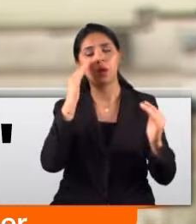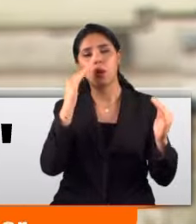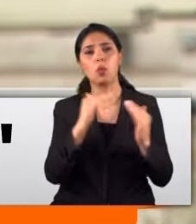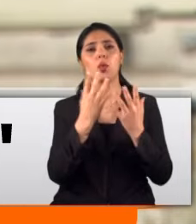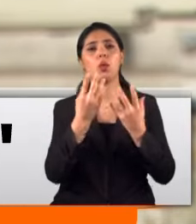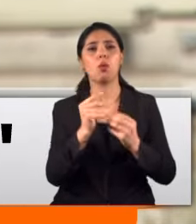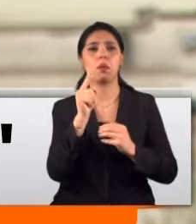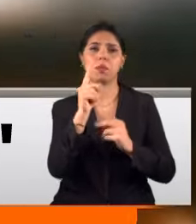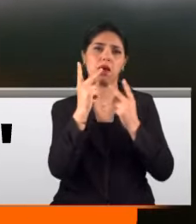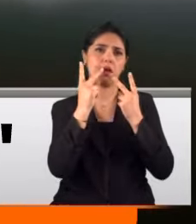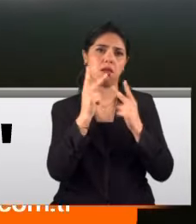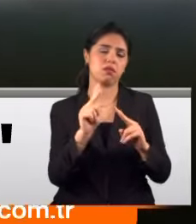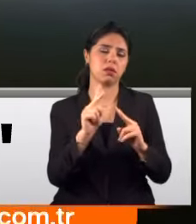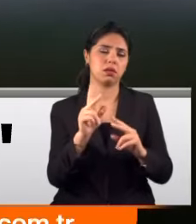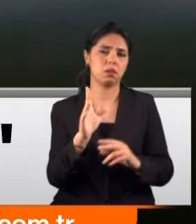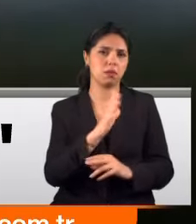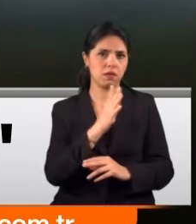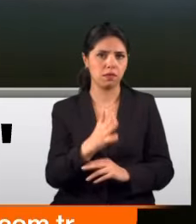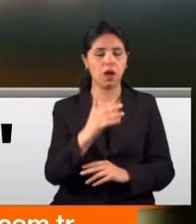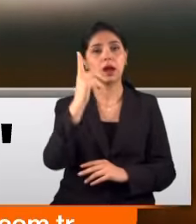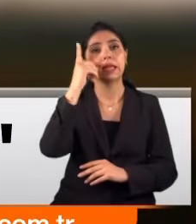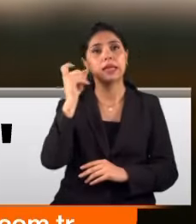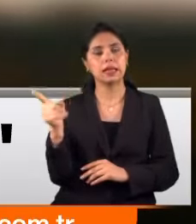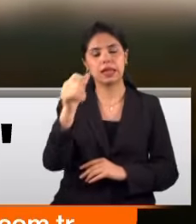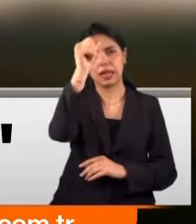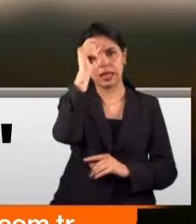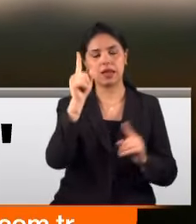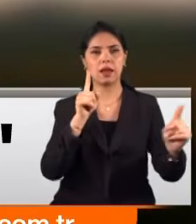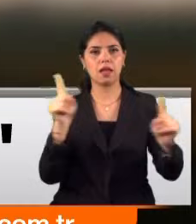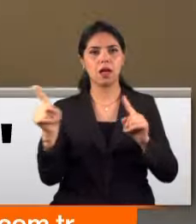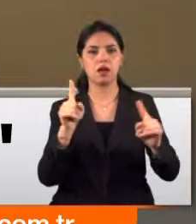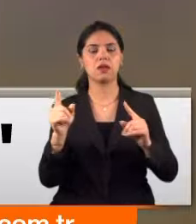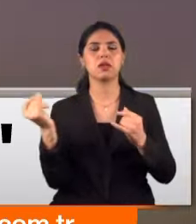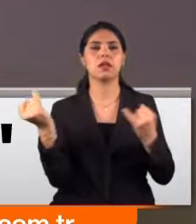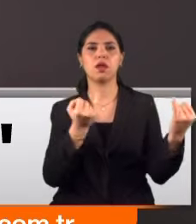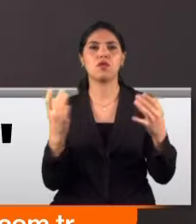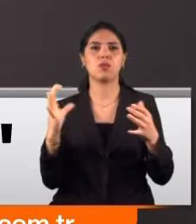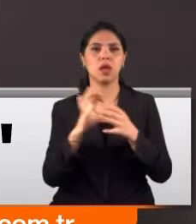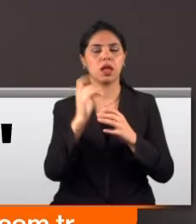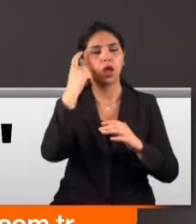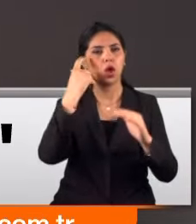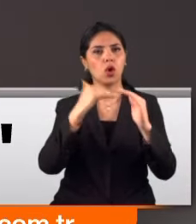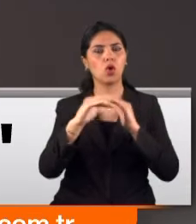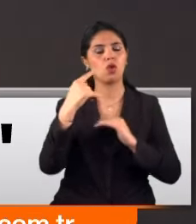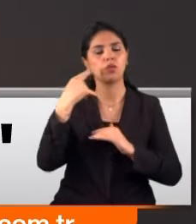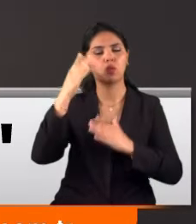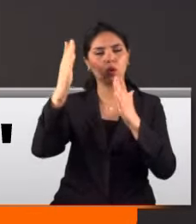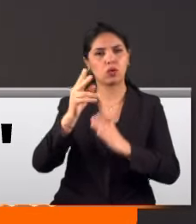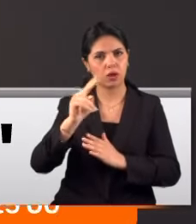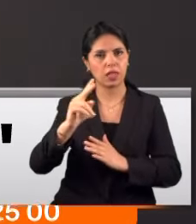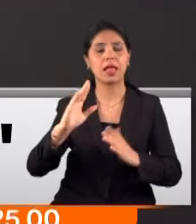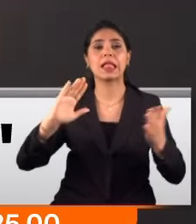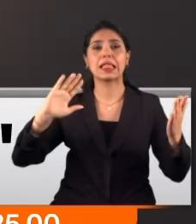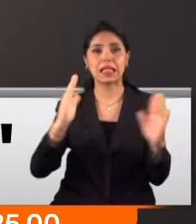da yok. İsrail ile İran arasındaki gerilim için bu yorumu yaptı. Cumhurbaşkanı Erdoğan taraflardan